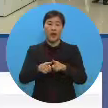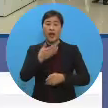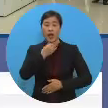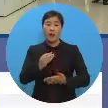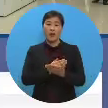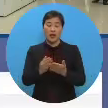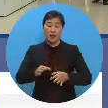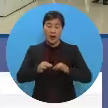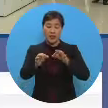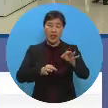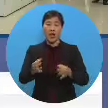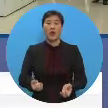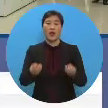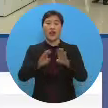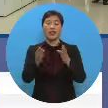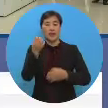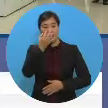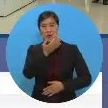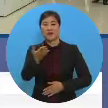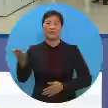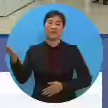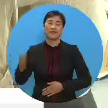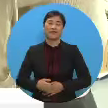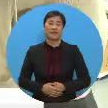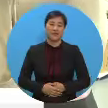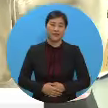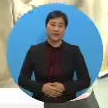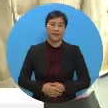행복 나눔 바자회 현장을 다녀왔습니다. 함께 보시죠.